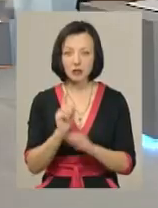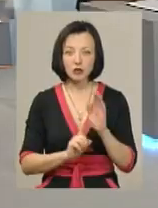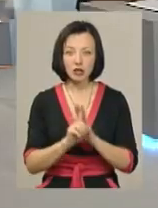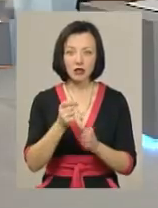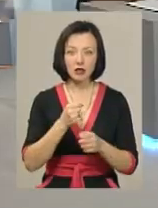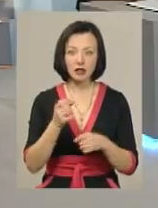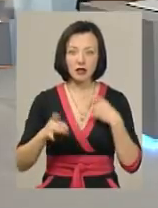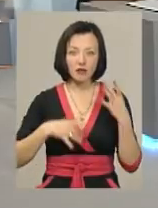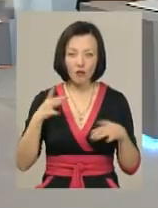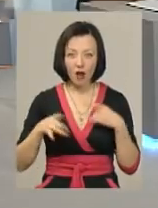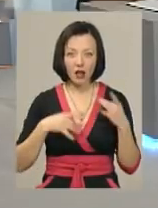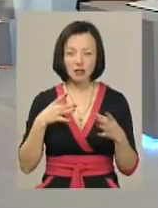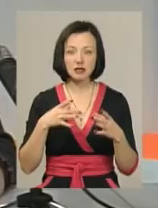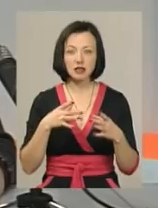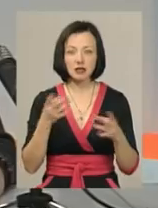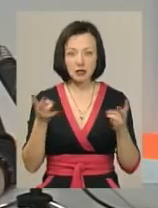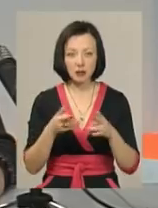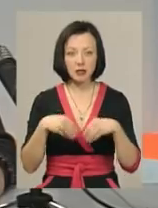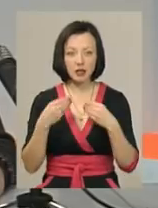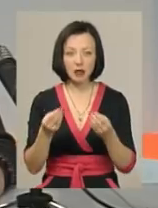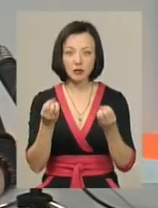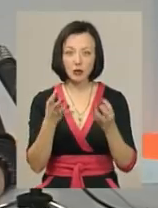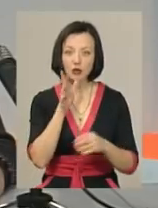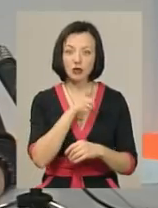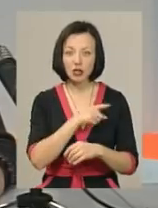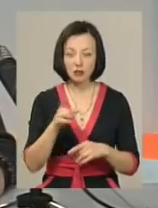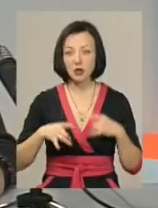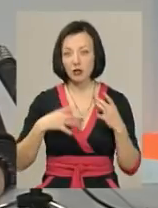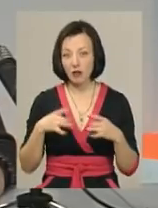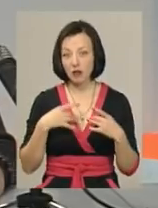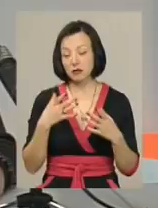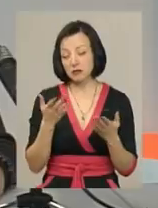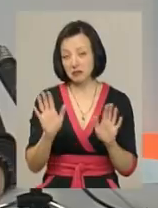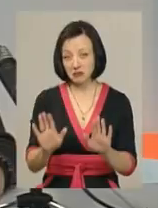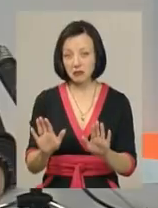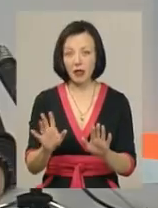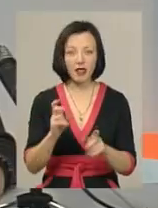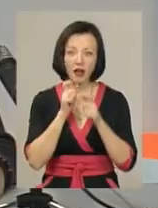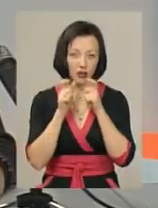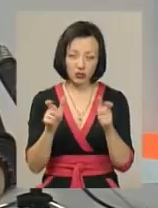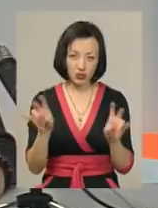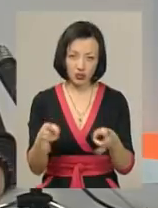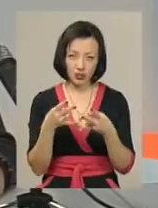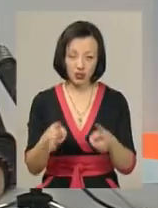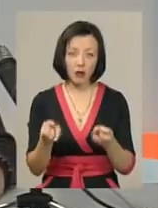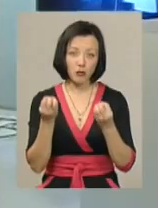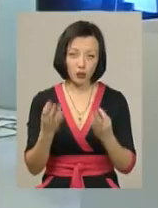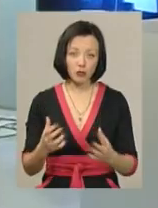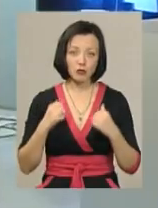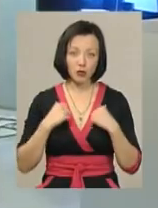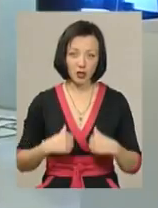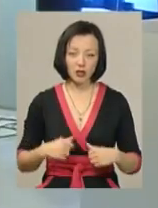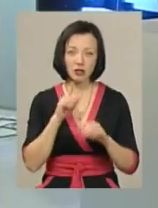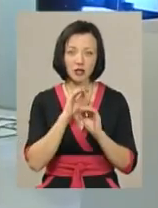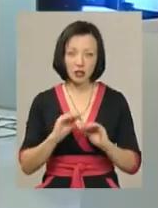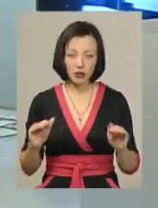дратуватись нервуватися тоді потрібно дати їй просто час понервуватись і подртуватись але не кричати а просто спокійно